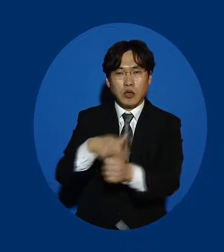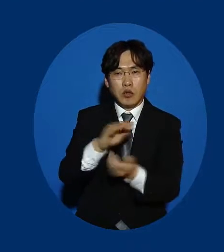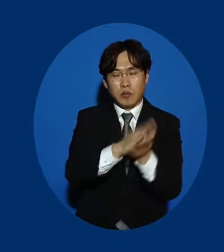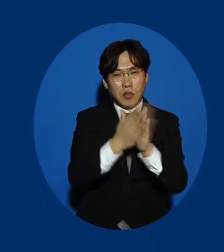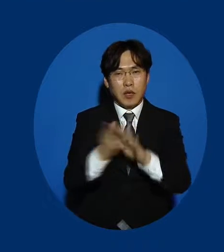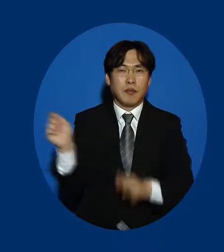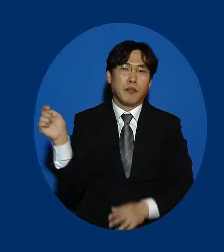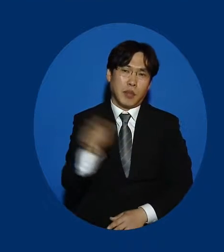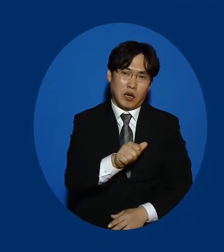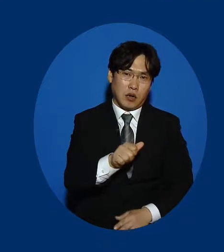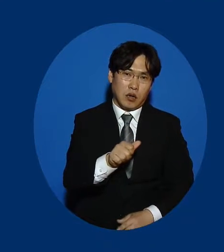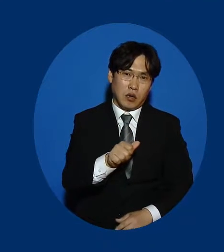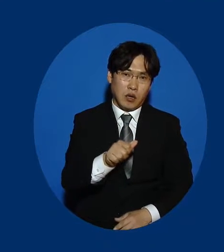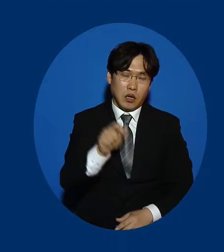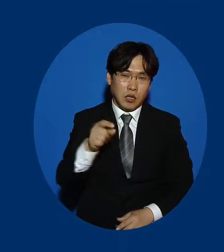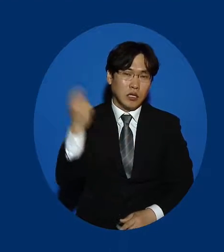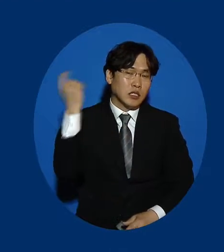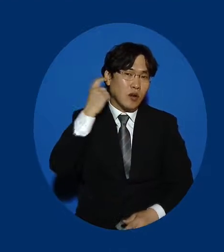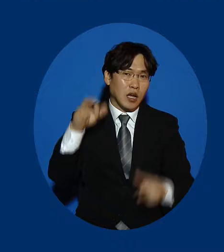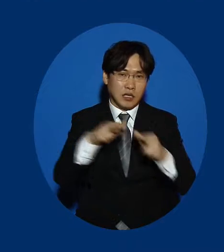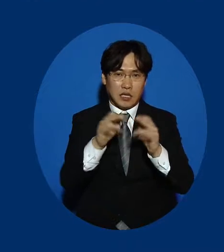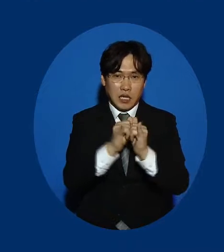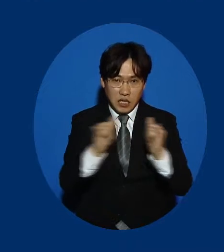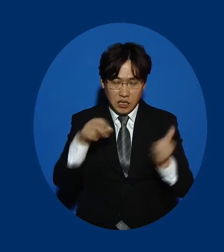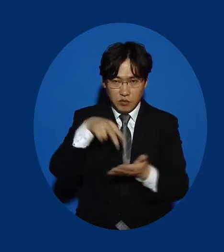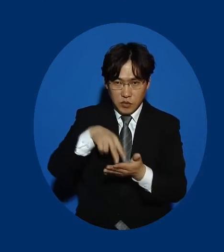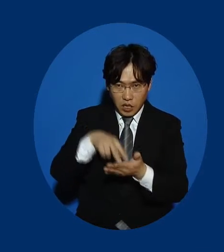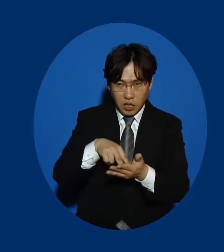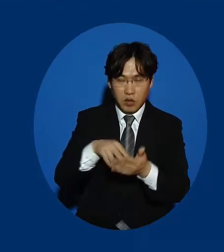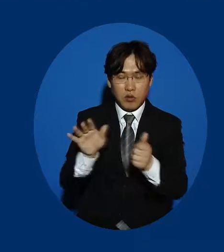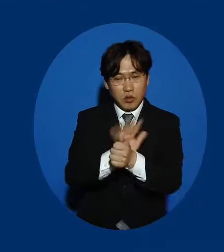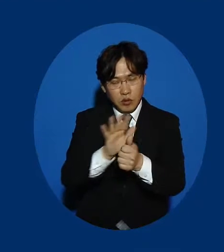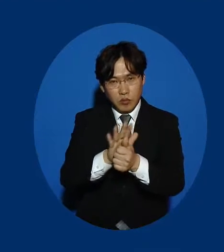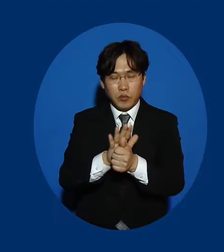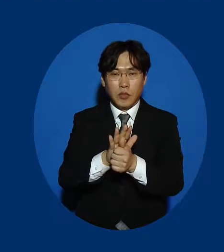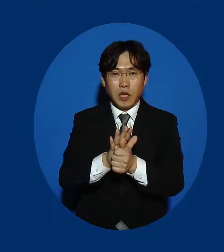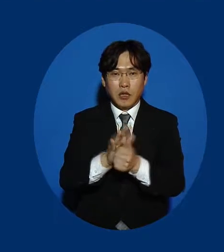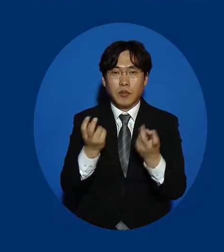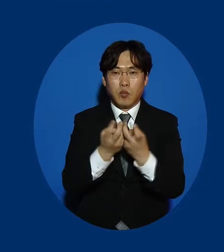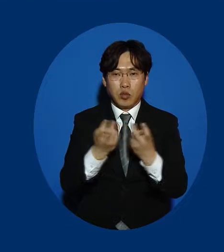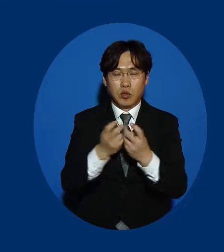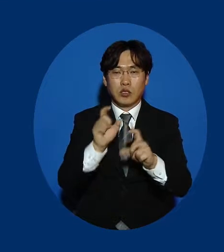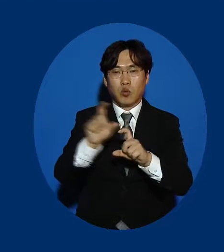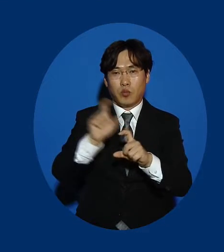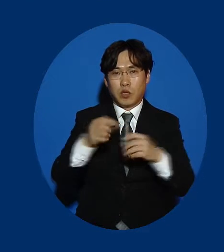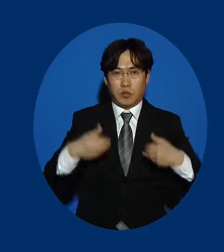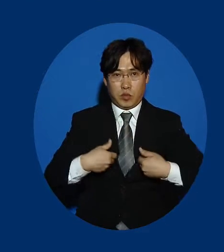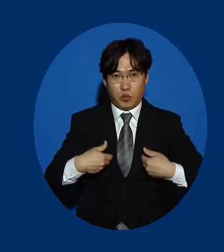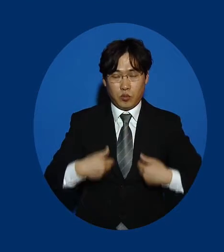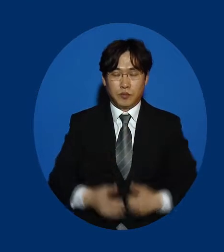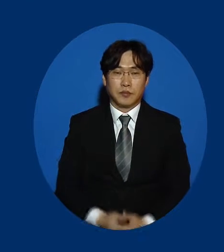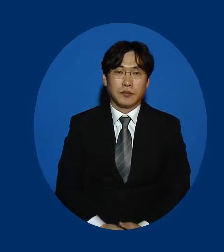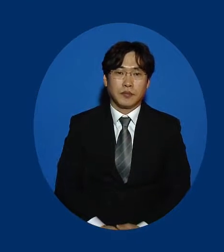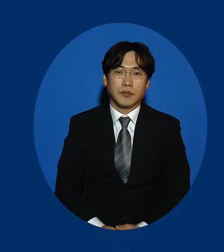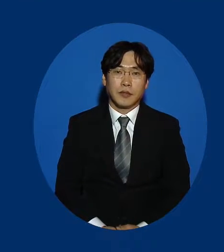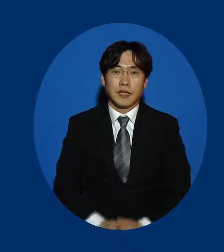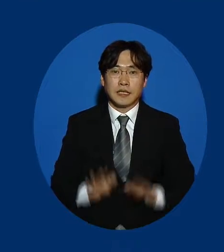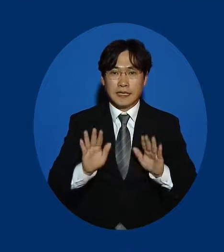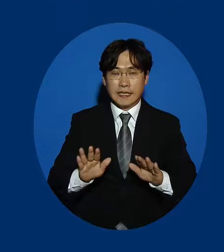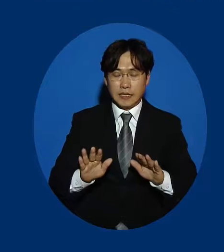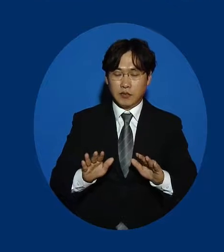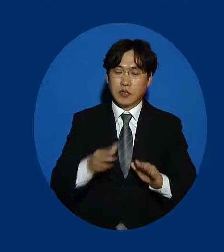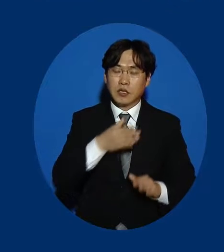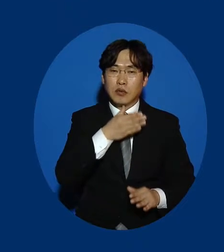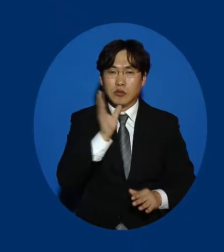이런 보청기나 난청 환경들에 대한 문제도 앞으로 고려를 해야 될 것 같습니다. 이거는 지금 고령화와 맞물려